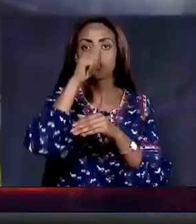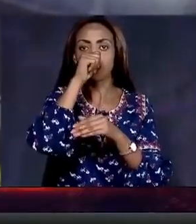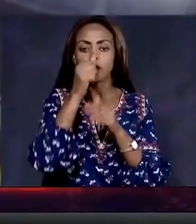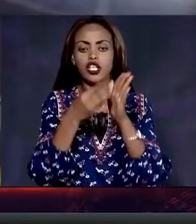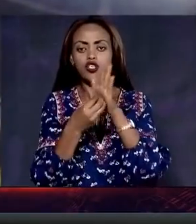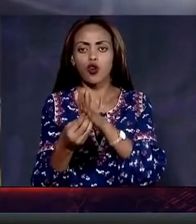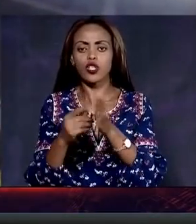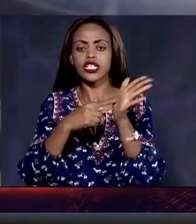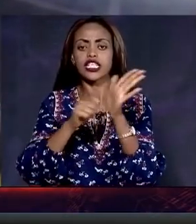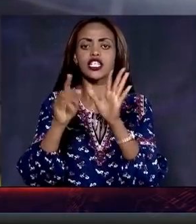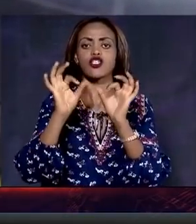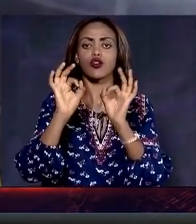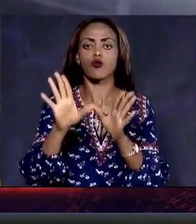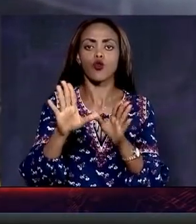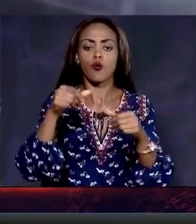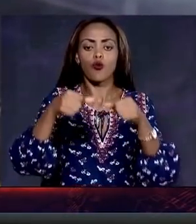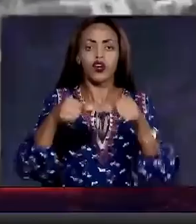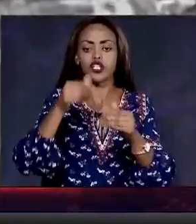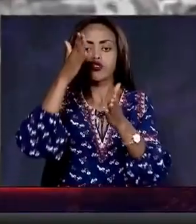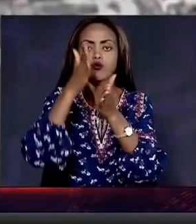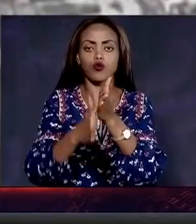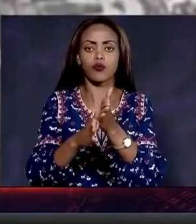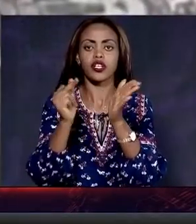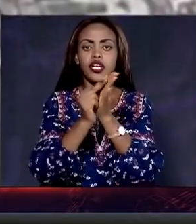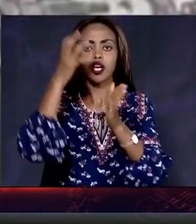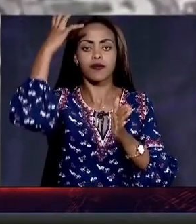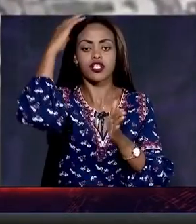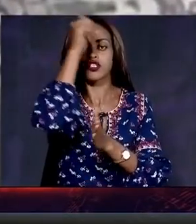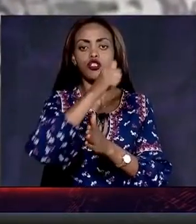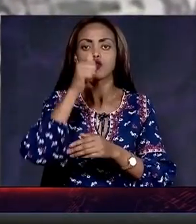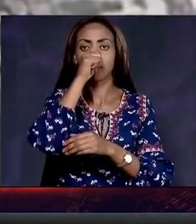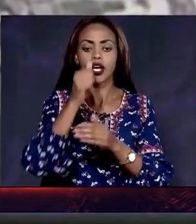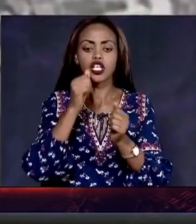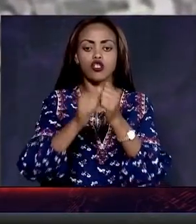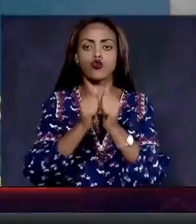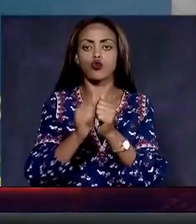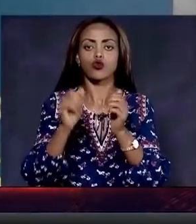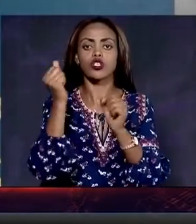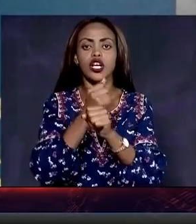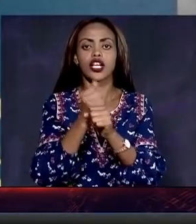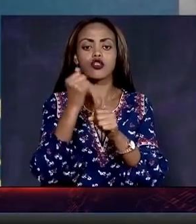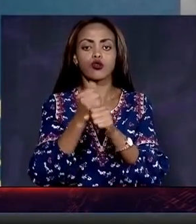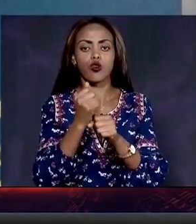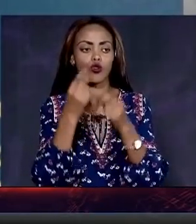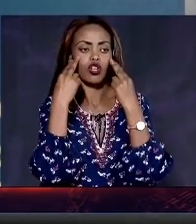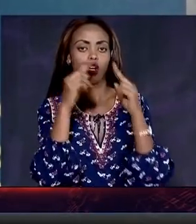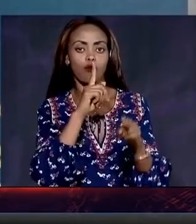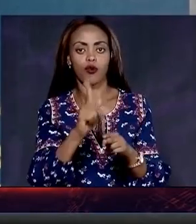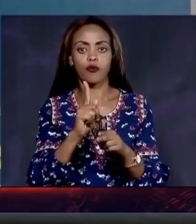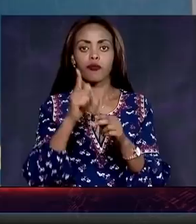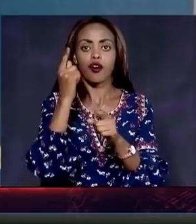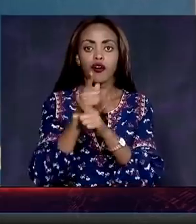سابون گلت سنس دیولوم وعلتات انتفت سومن حقا منگست ایتیپیا زیت حسوس راحتی انتسرحون ترا ایوم